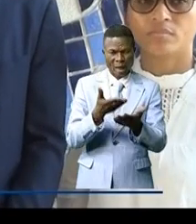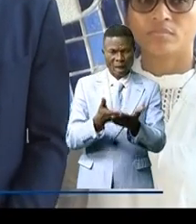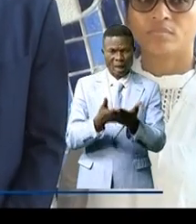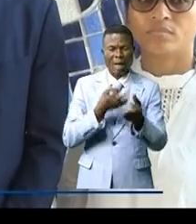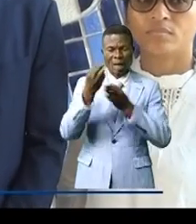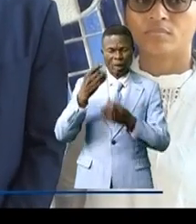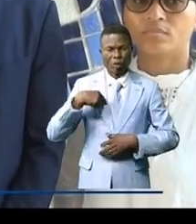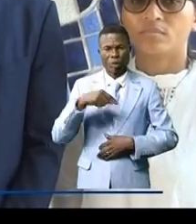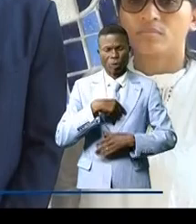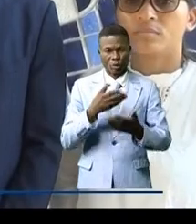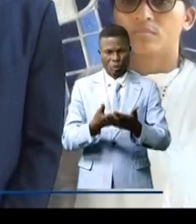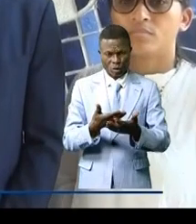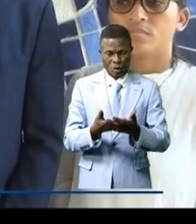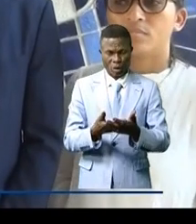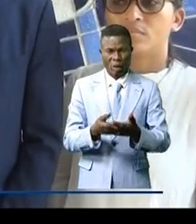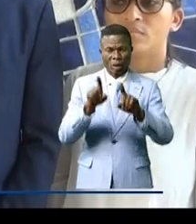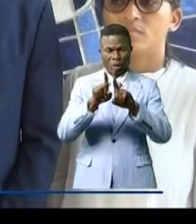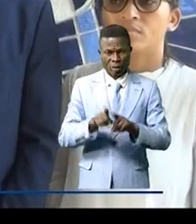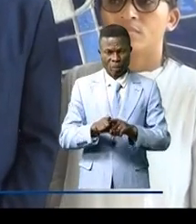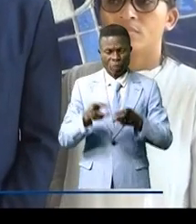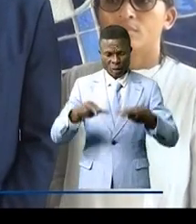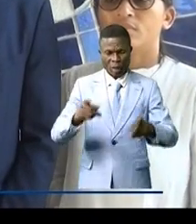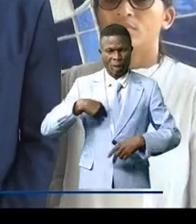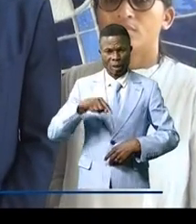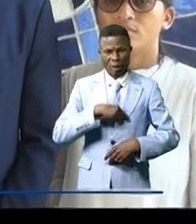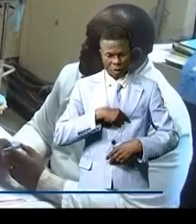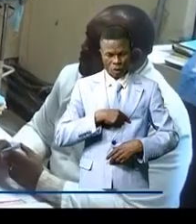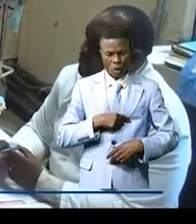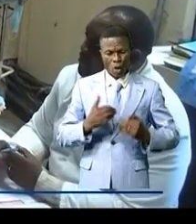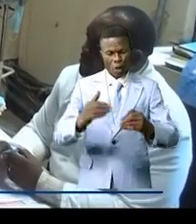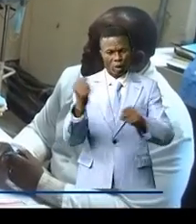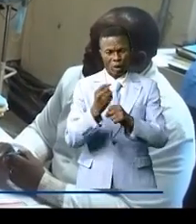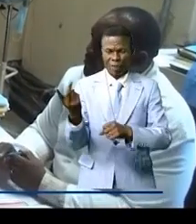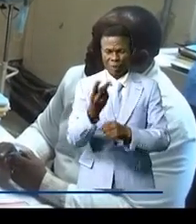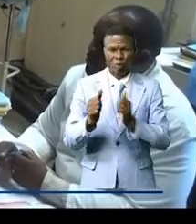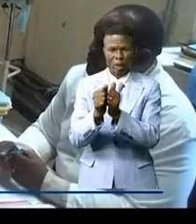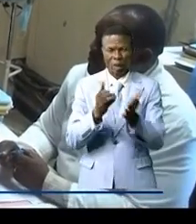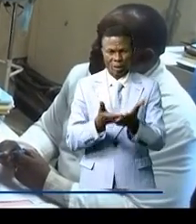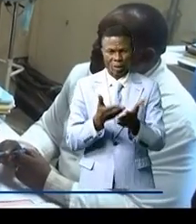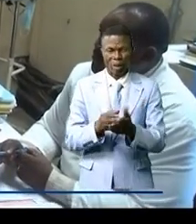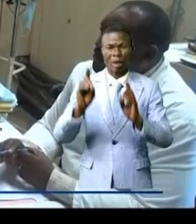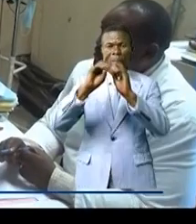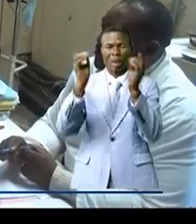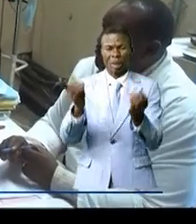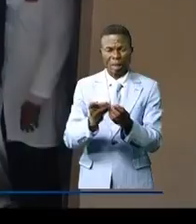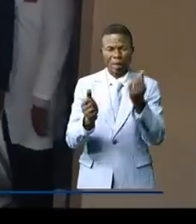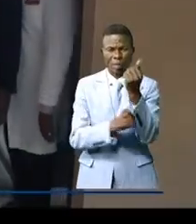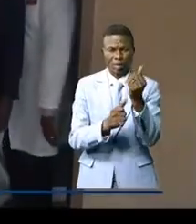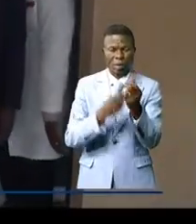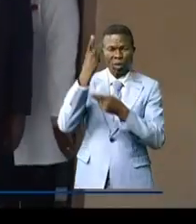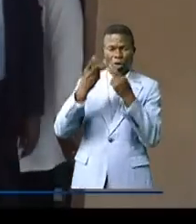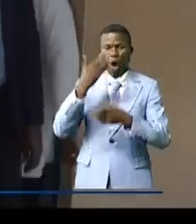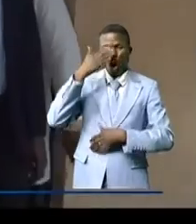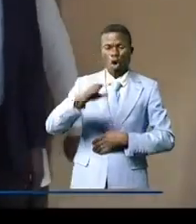médecin directeur va nous soumettre et qui nous permettra d'avoir cette collaboration. Après l'audience, la délégation a visité la polyclinique